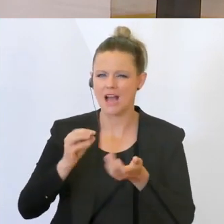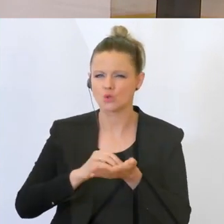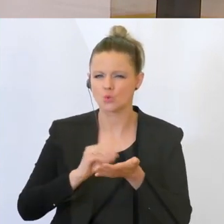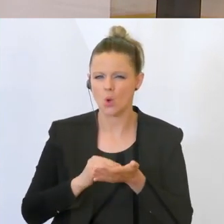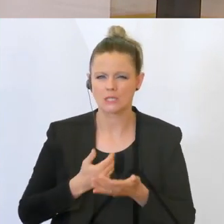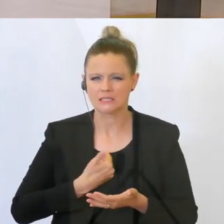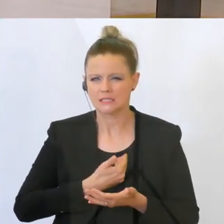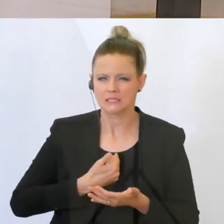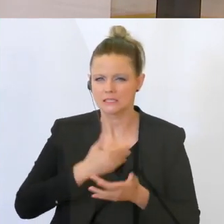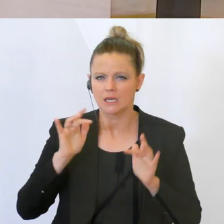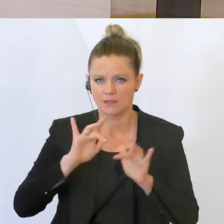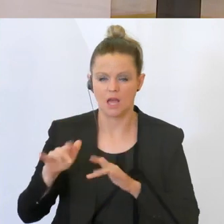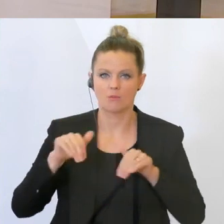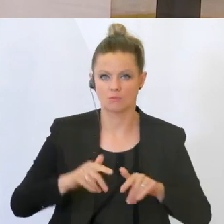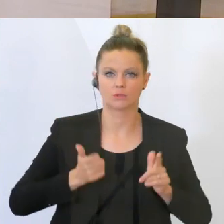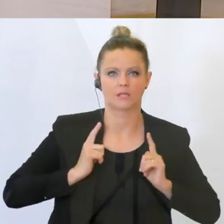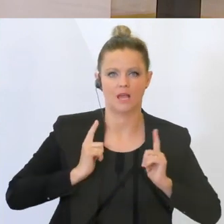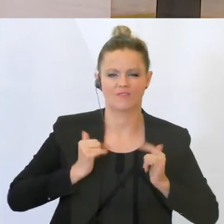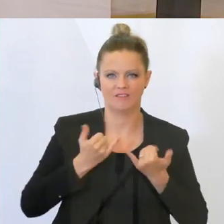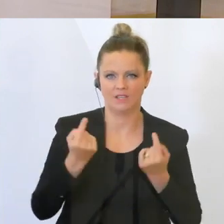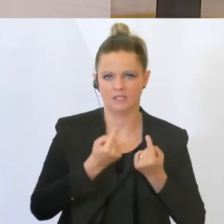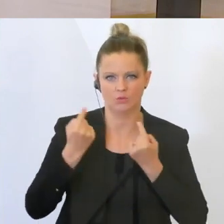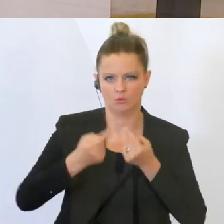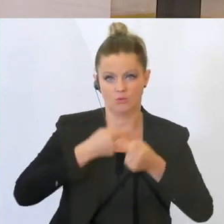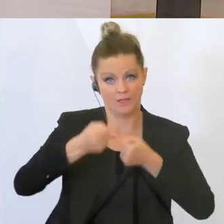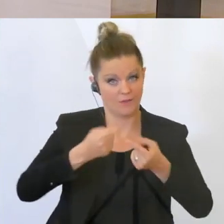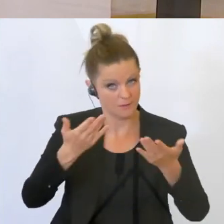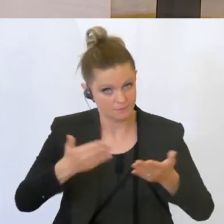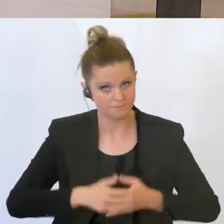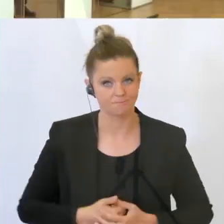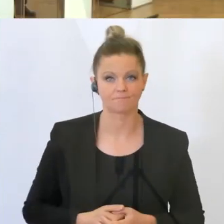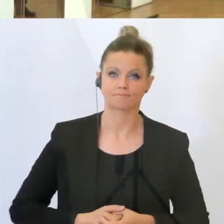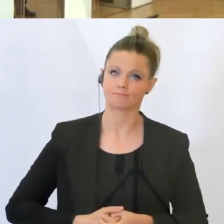Also da bleibt noch abzuwarten, wie sich die Situation entwickelt.